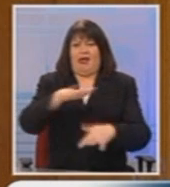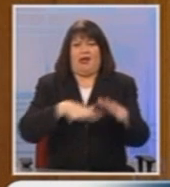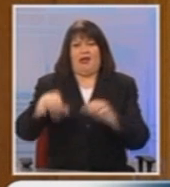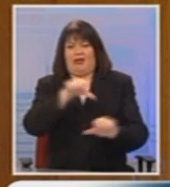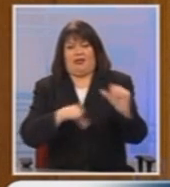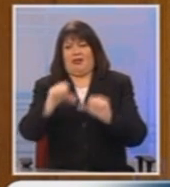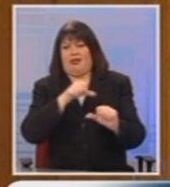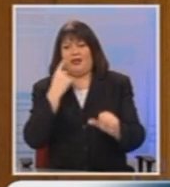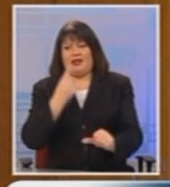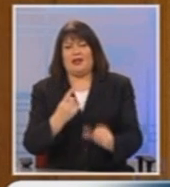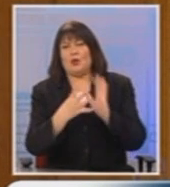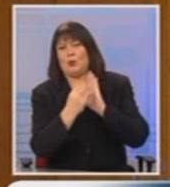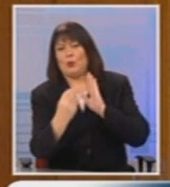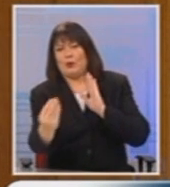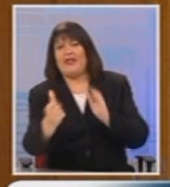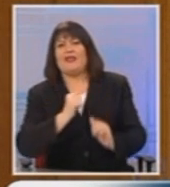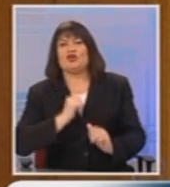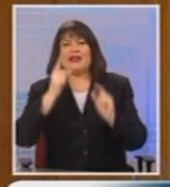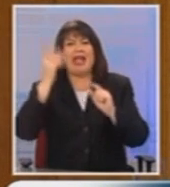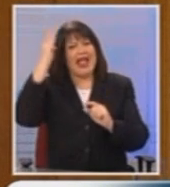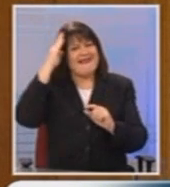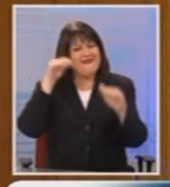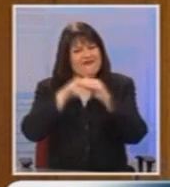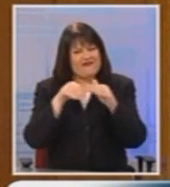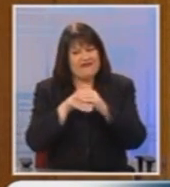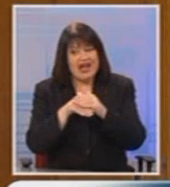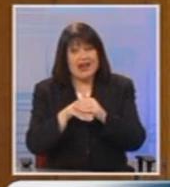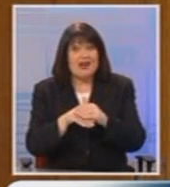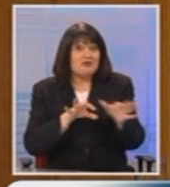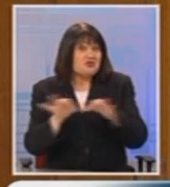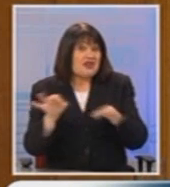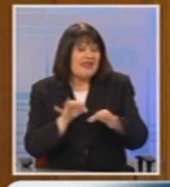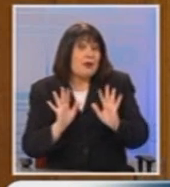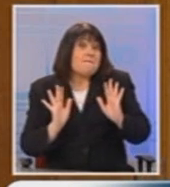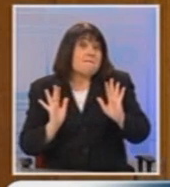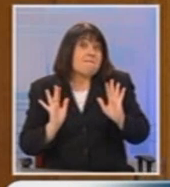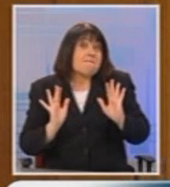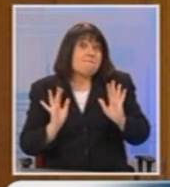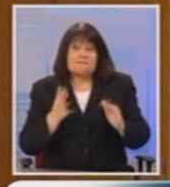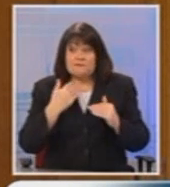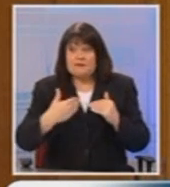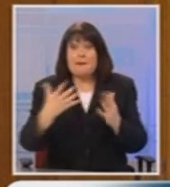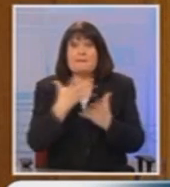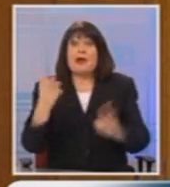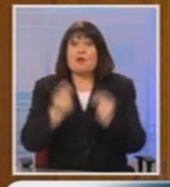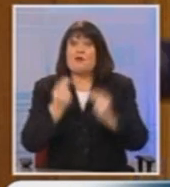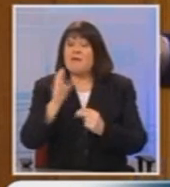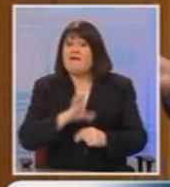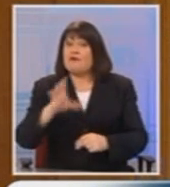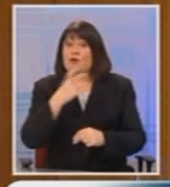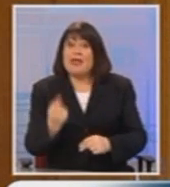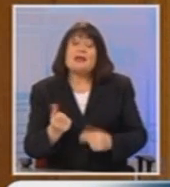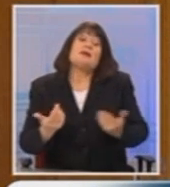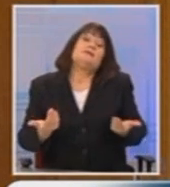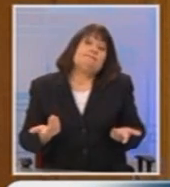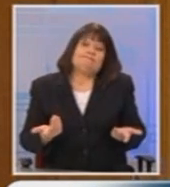με τη σκέψη ότι θα συμπαρασύρει και ιδιωτικά κεφάλαια. Αμφίβολο σχέδιο μπροστά στο τρομακτικό πρόβλημα της Ευρώπης. Και Χρήστο